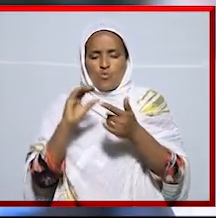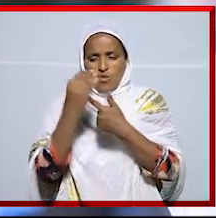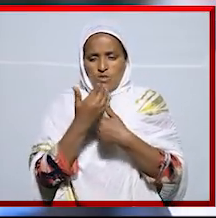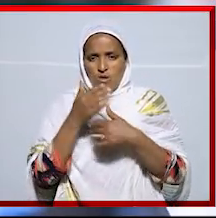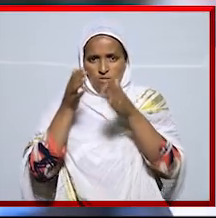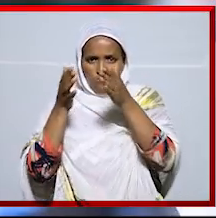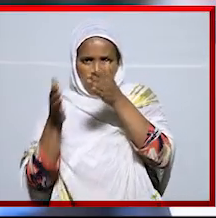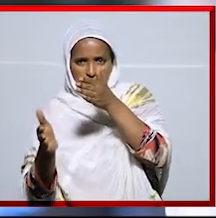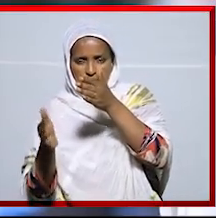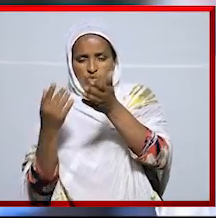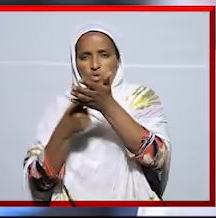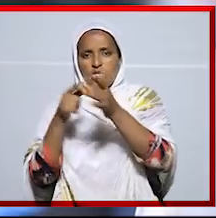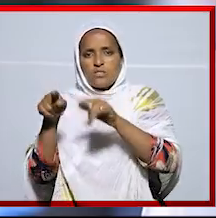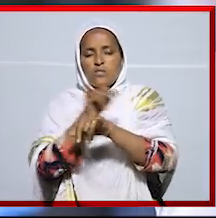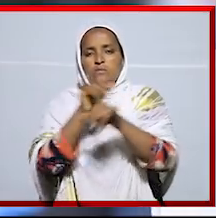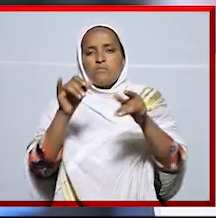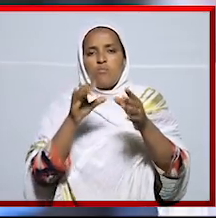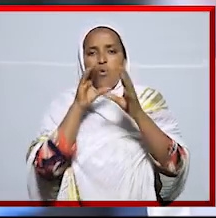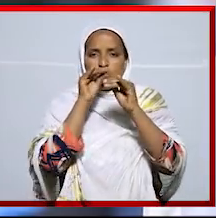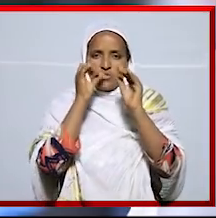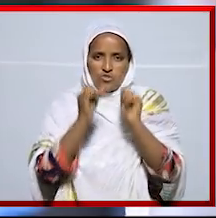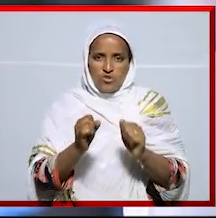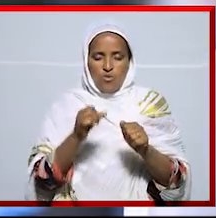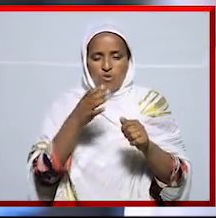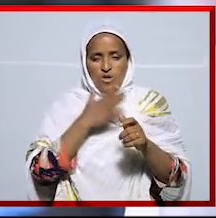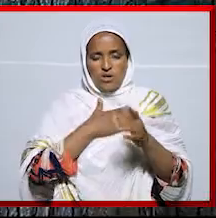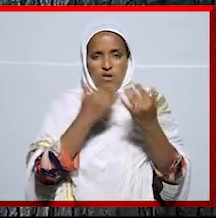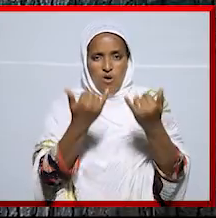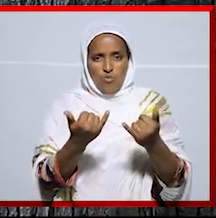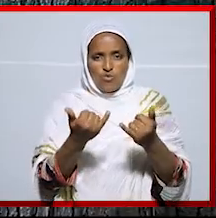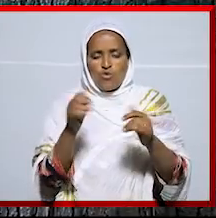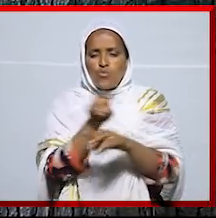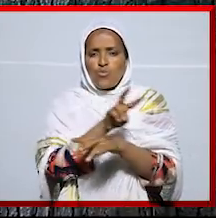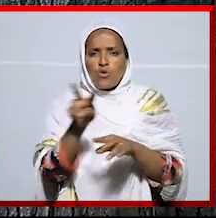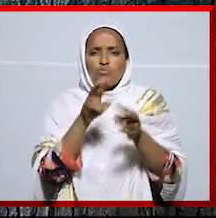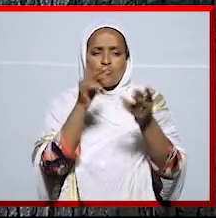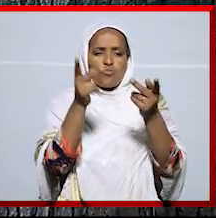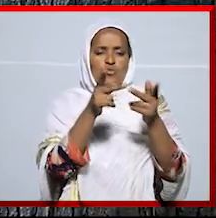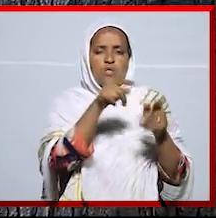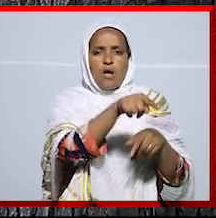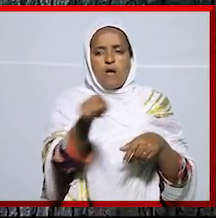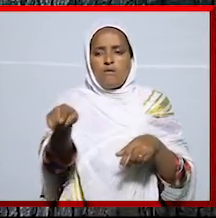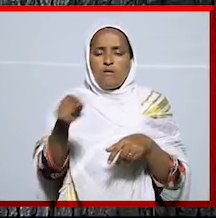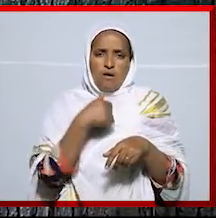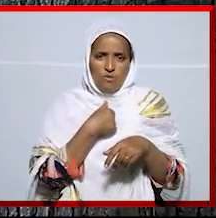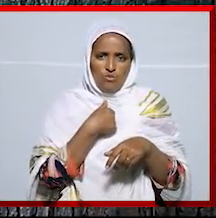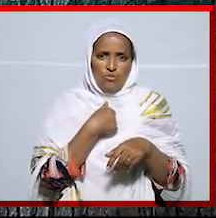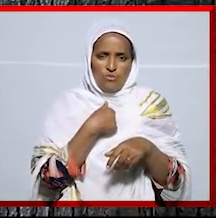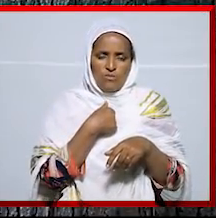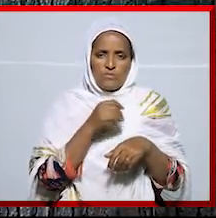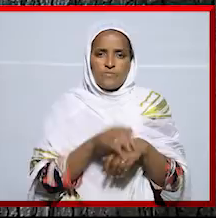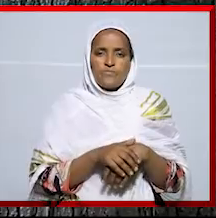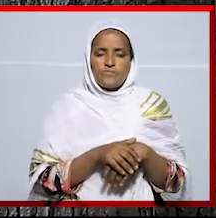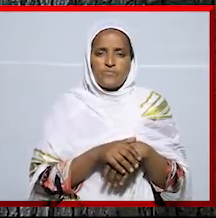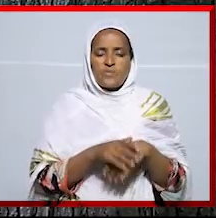ዓለማዊ እንትኔ አመዝናል፣ ወደዛ ነው የማመዝነው ብዬ ማውራት ይችላል። እኔ አሁን ያው ሁለቱም ጋር ነኝ።